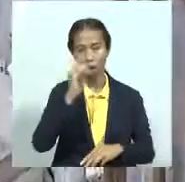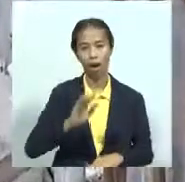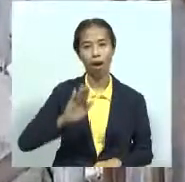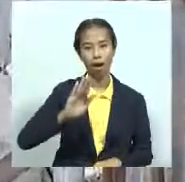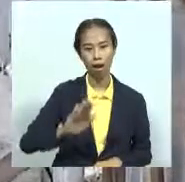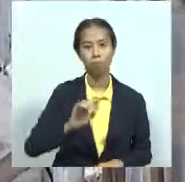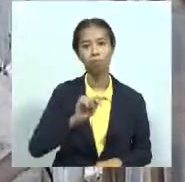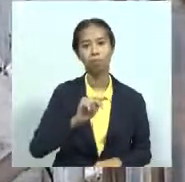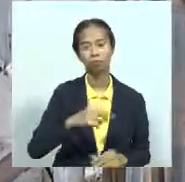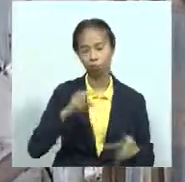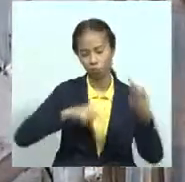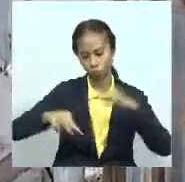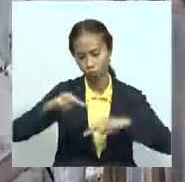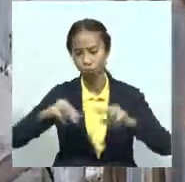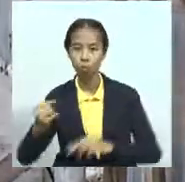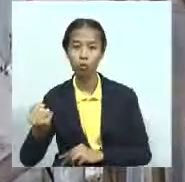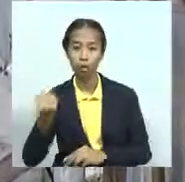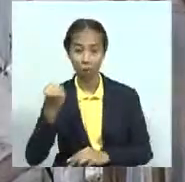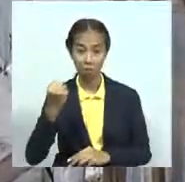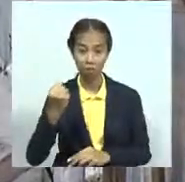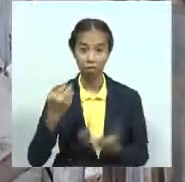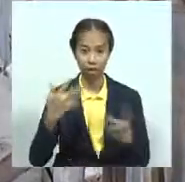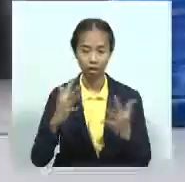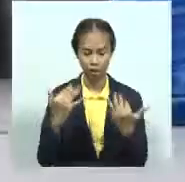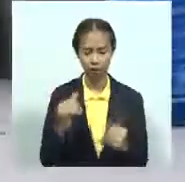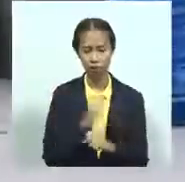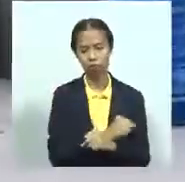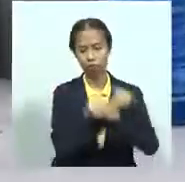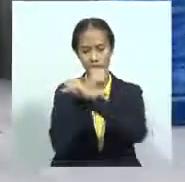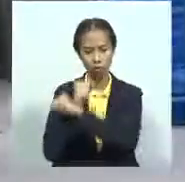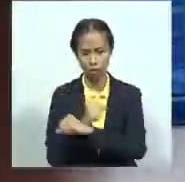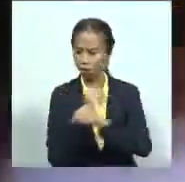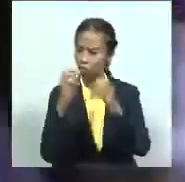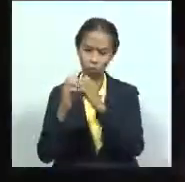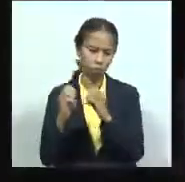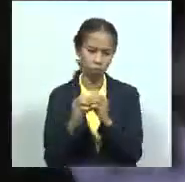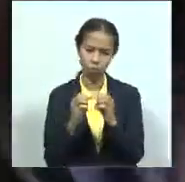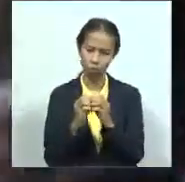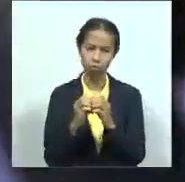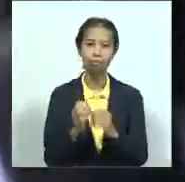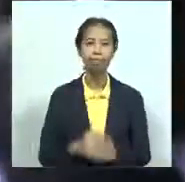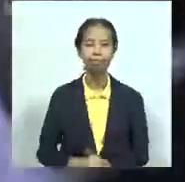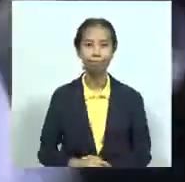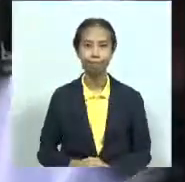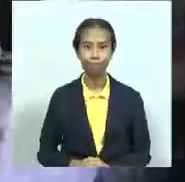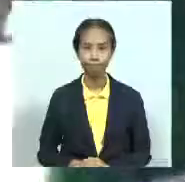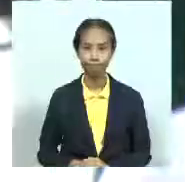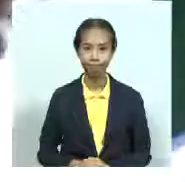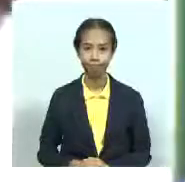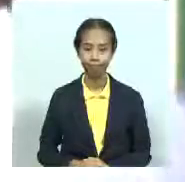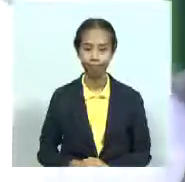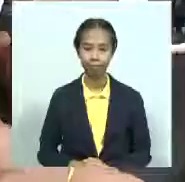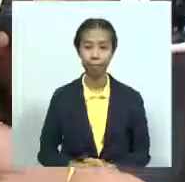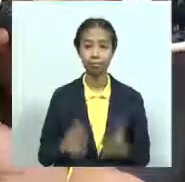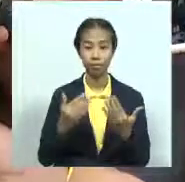วณดังกล่าวก็เรียกว่าเข้มงวดกันเลยนะคะแล้วก็เป็นการป้องกันไม่ให้เกิดเหตุการณ์วุ่นวายขึ้นอีกส่วนความคืบหน้